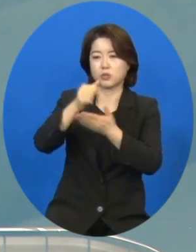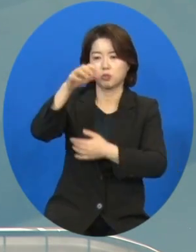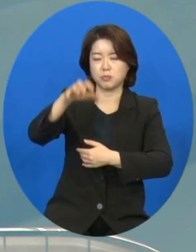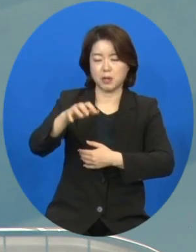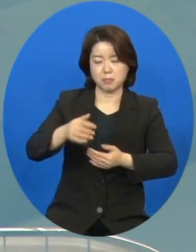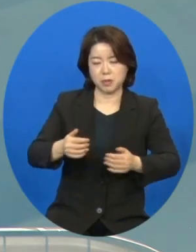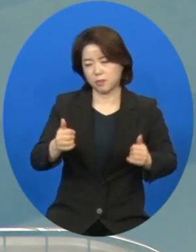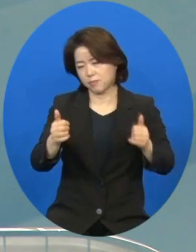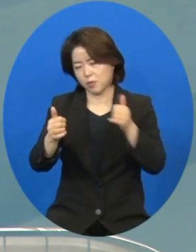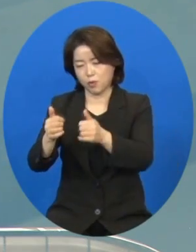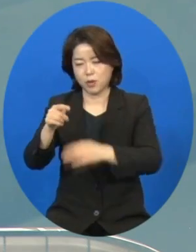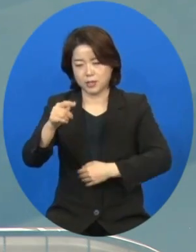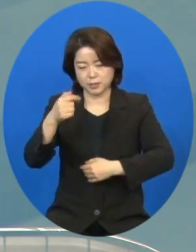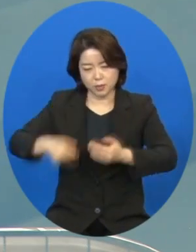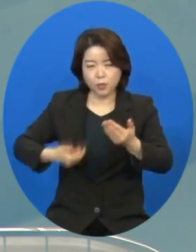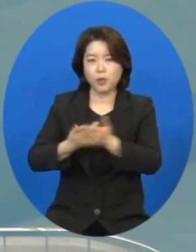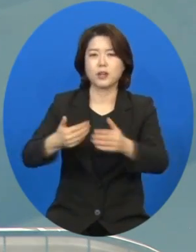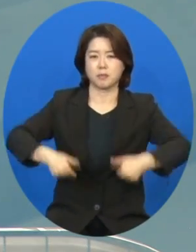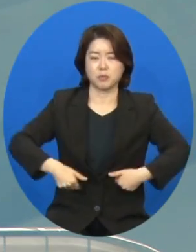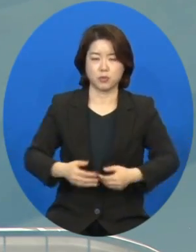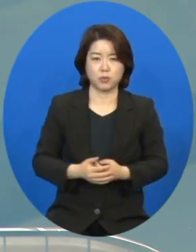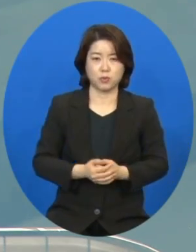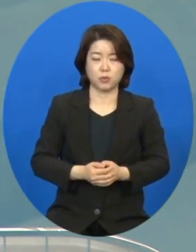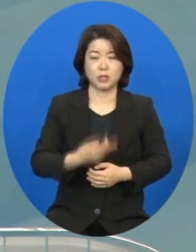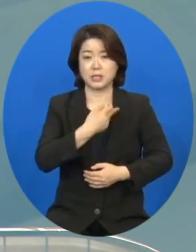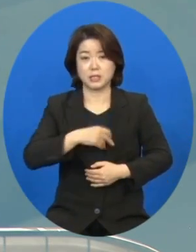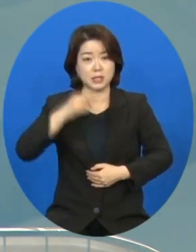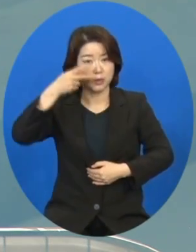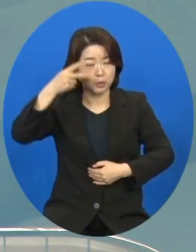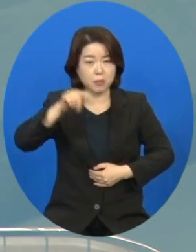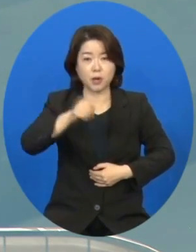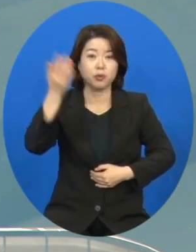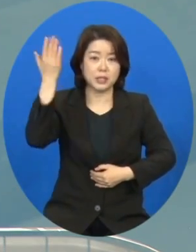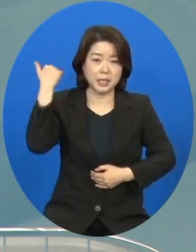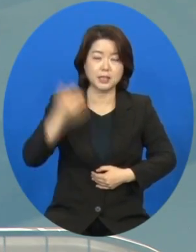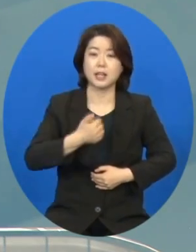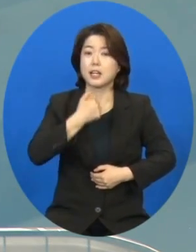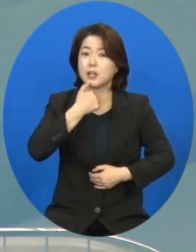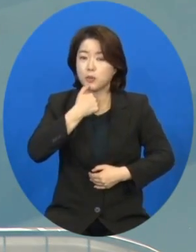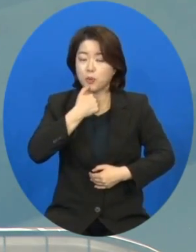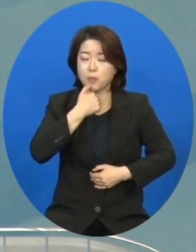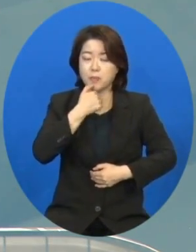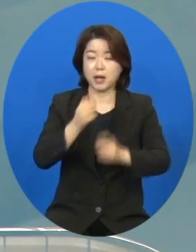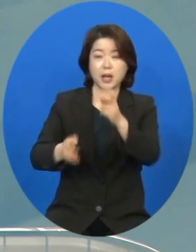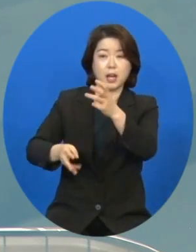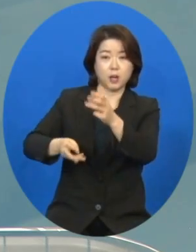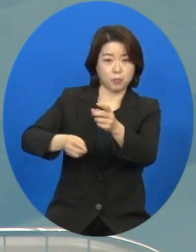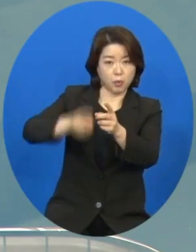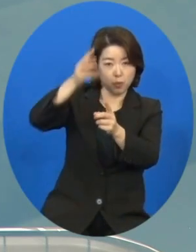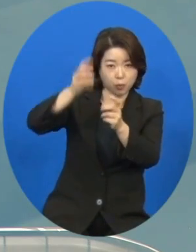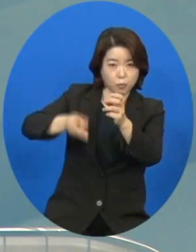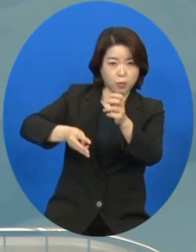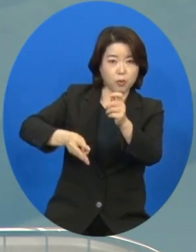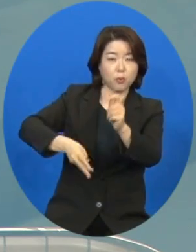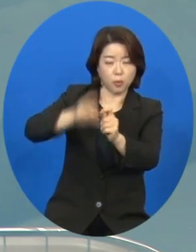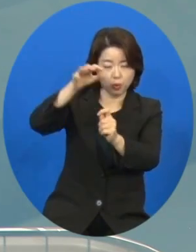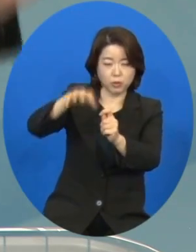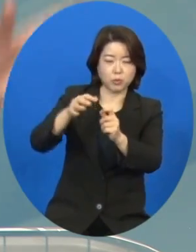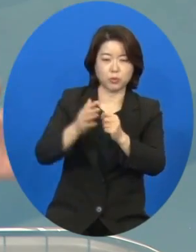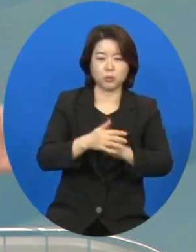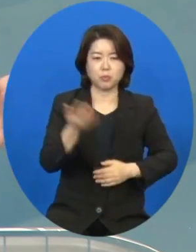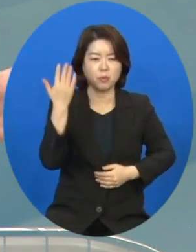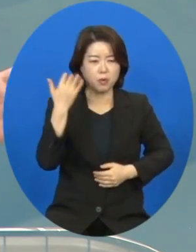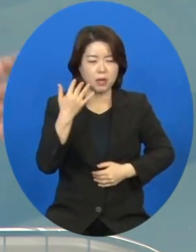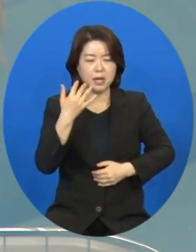나와야 됩니다. 사도 바울은 그때 당시에 로마도 고린도도 에베소도 당대의